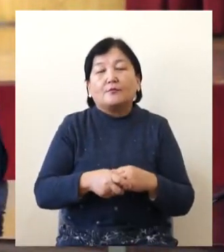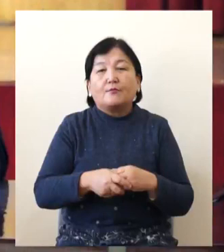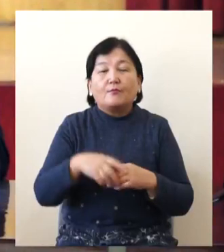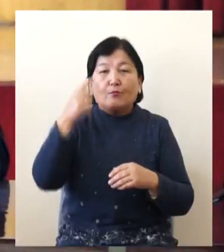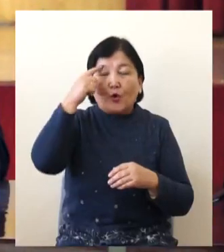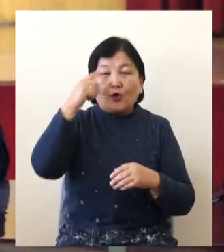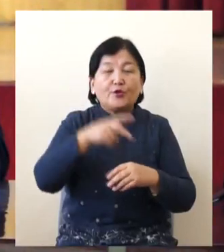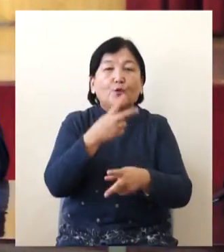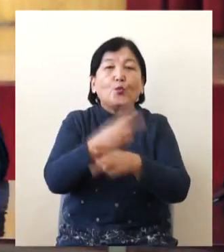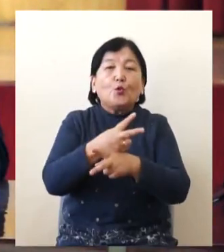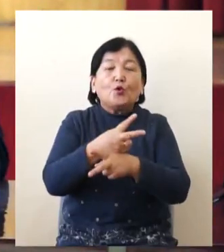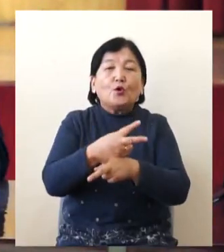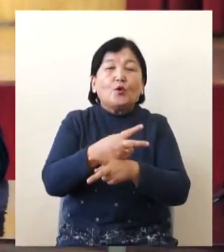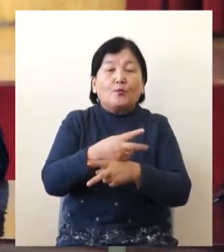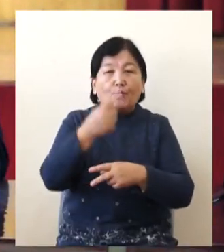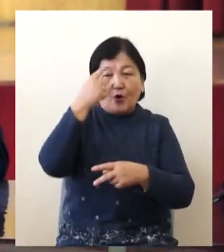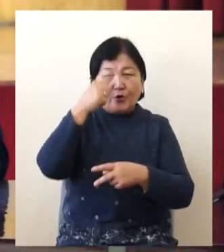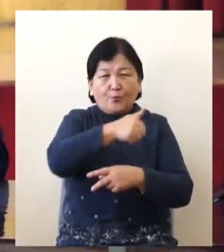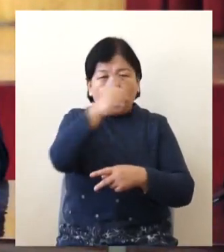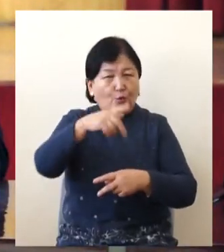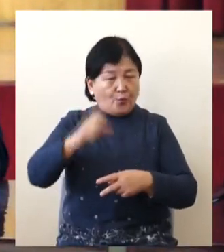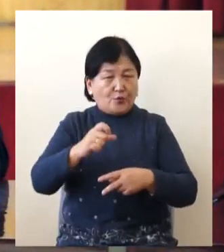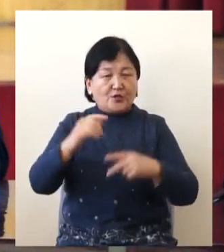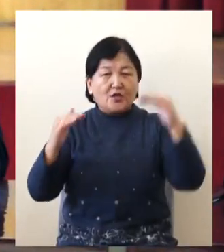Монголын хууль хүн бүрт ижил тэгш үйлчлэхэ болоод удаж байна.